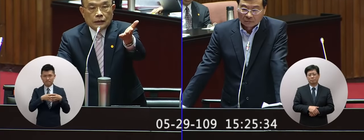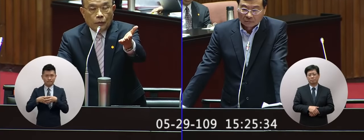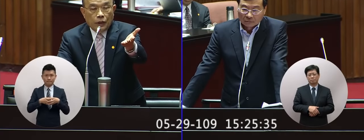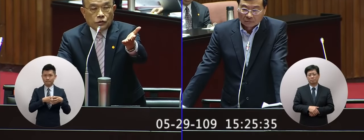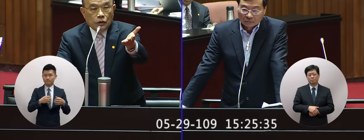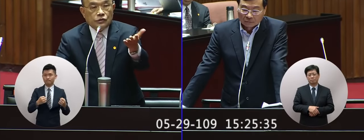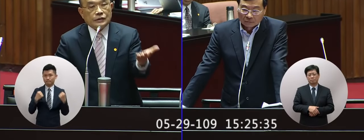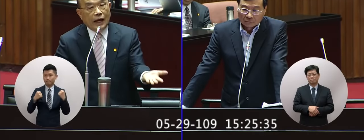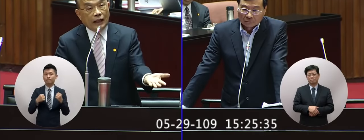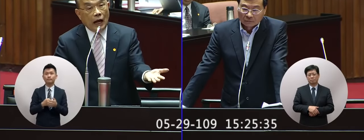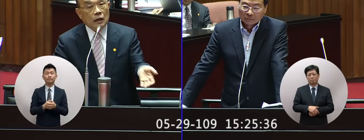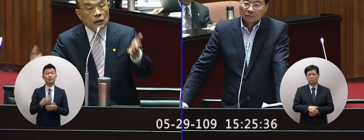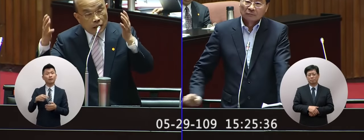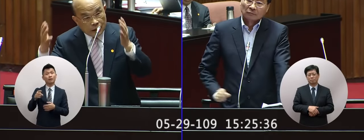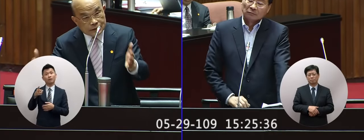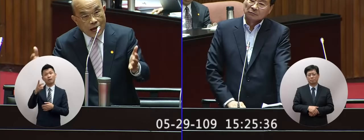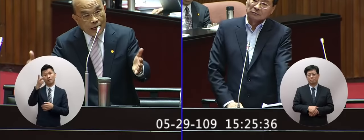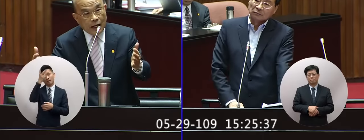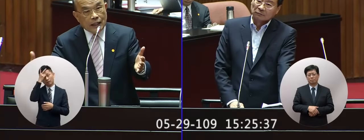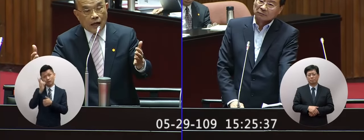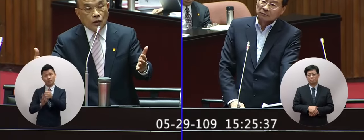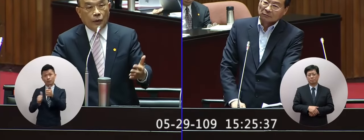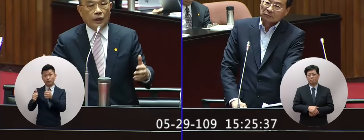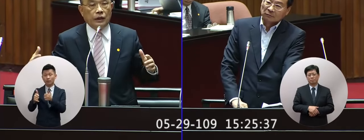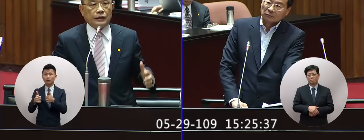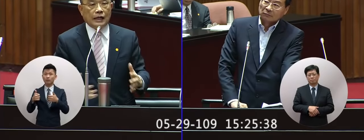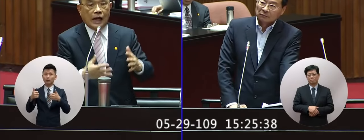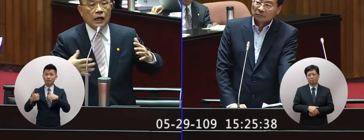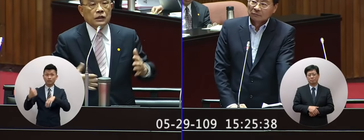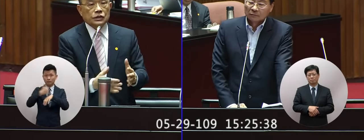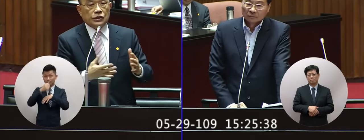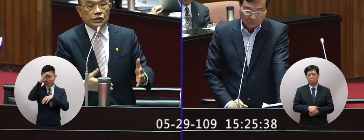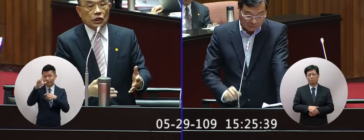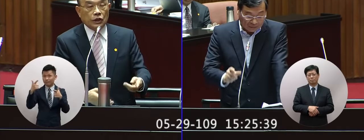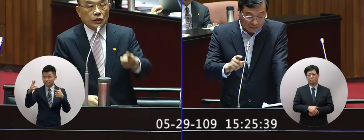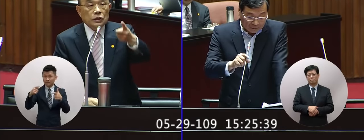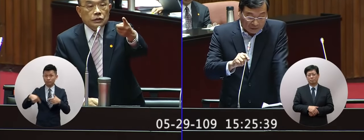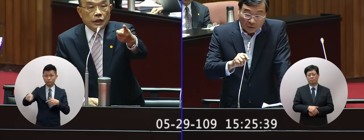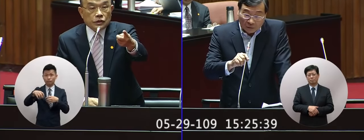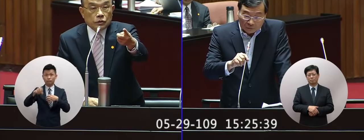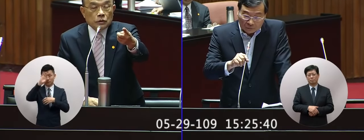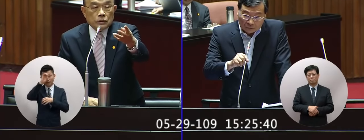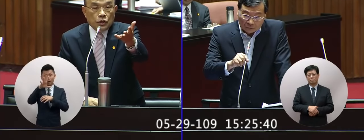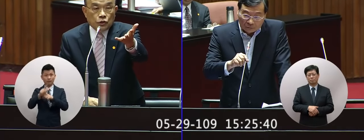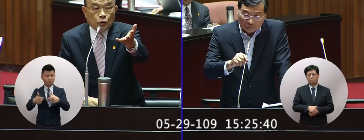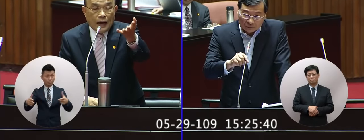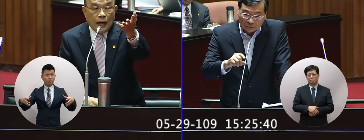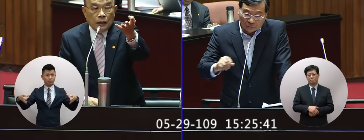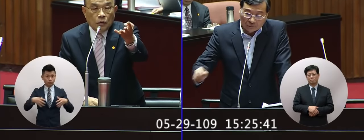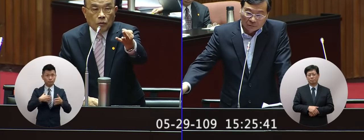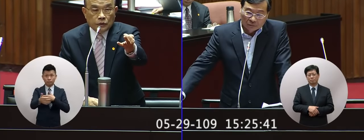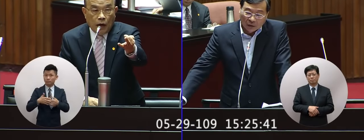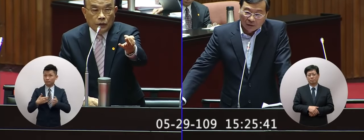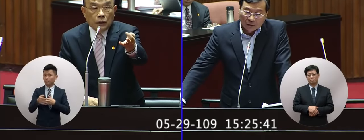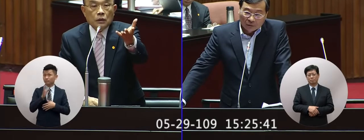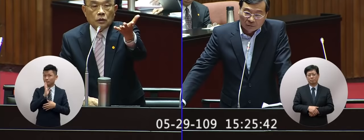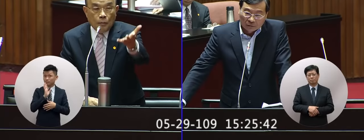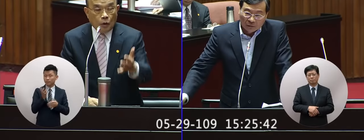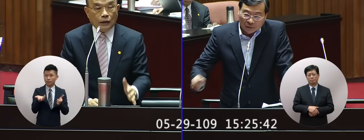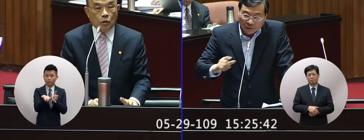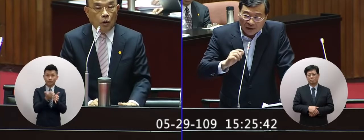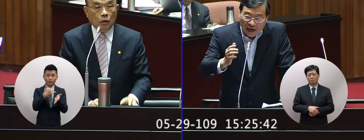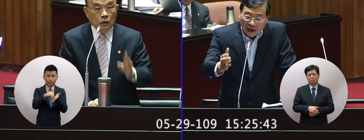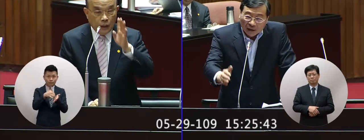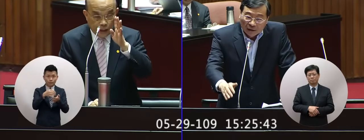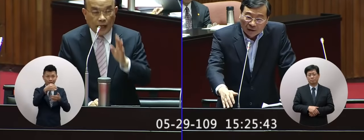括刚才委员说你是在野党，连在野党的委员也大家齐心合力，这一次预算啊条例